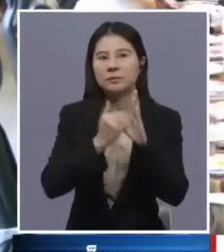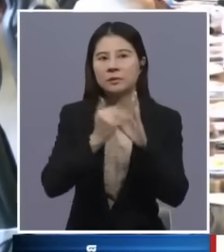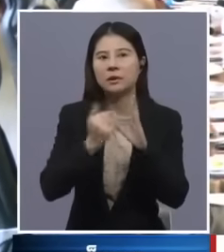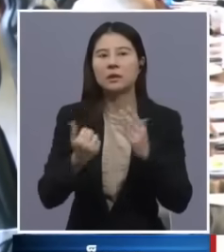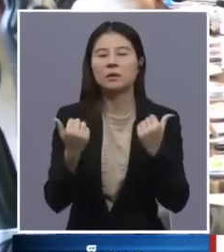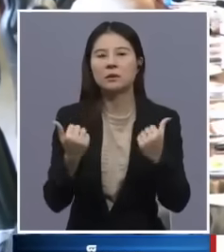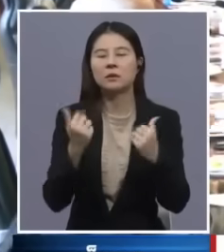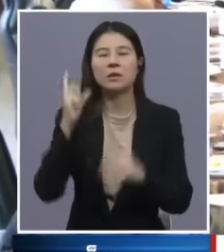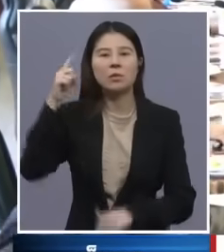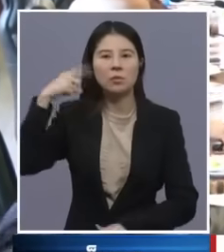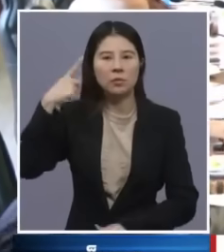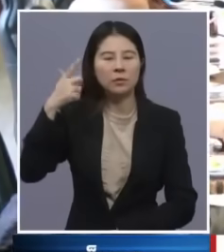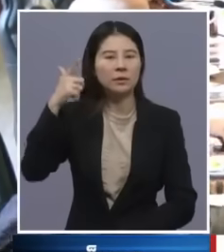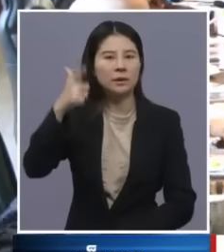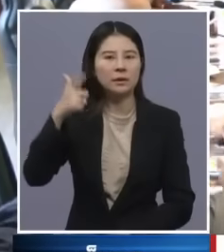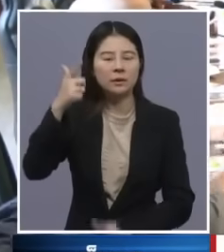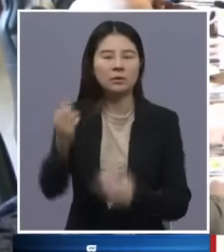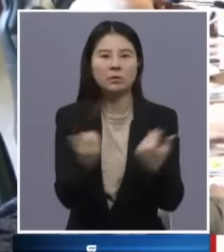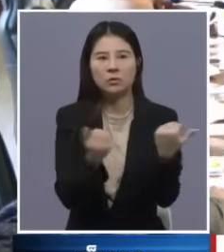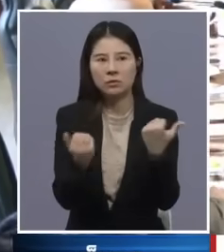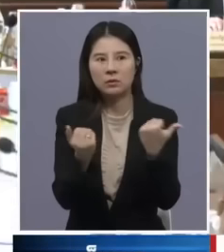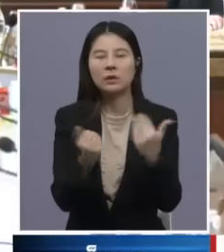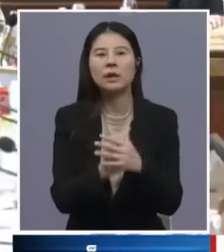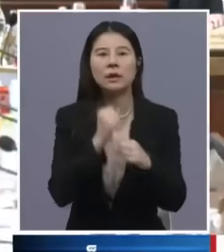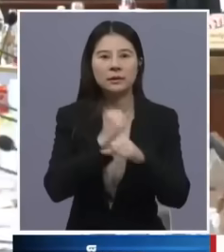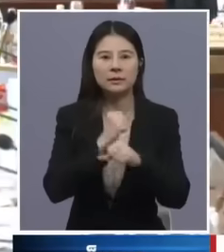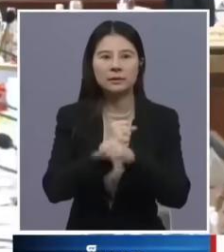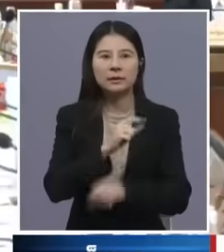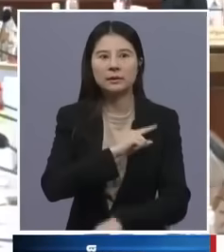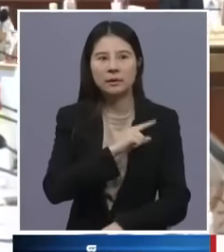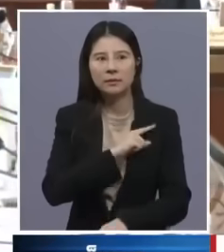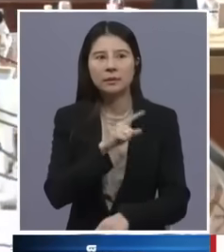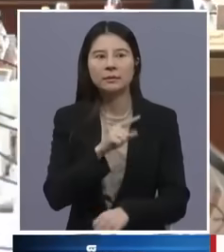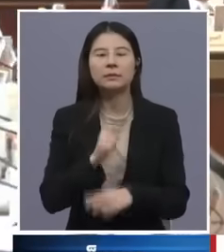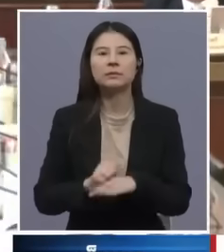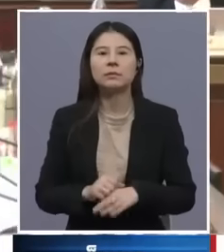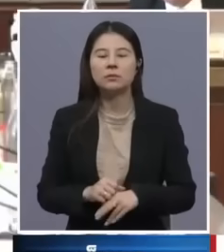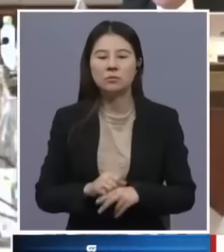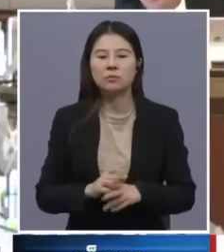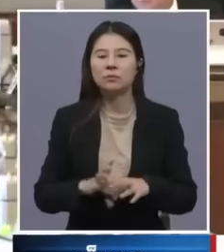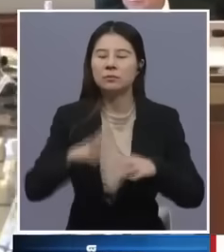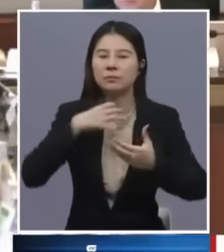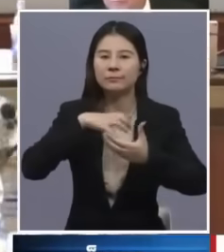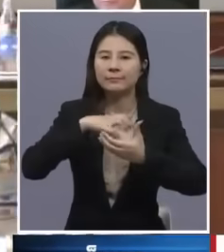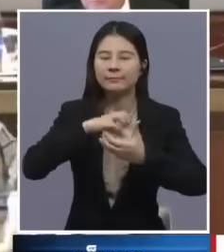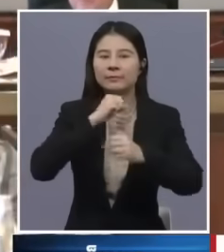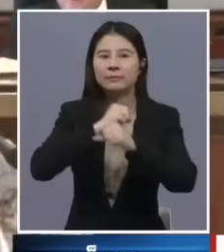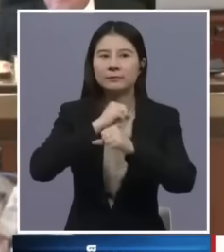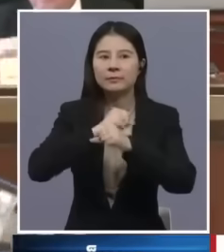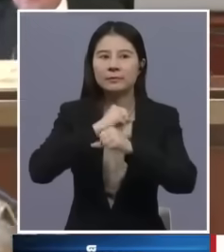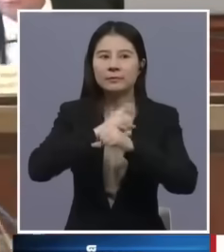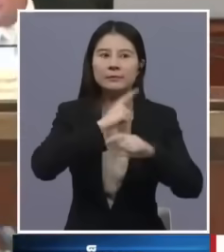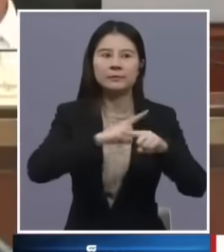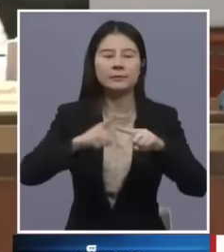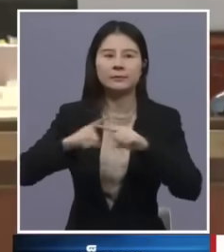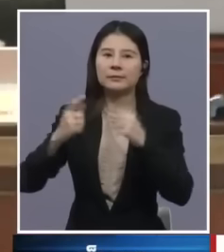แพทองธารในฐานะหัวหน้าพรรคเพื่อไทยเข้าไปมีบทบาทเพื่อแสดงฝีมือสร้างผลงานแต่ก็มีความเป็นไปได้อยู่ด้วยนะครับว่าอ